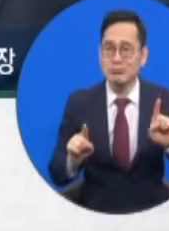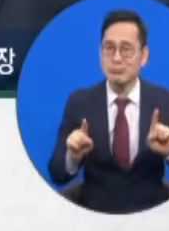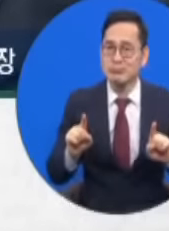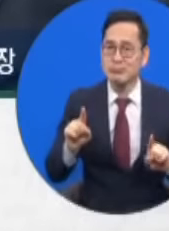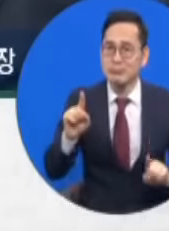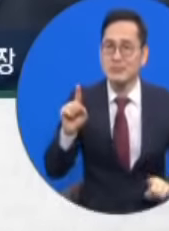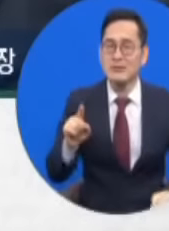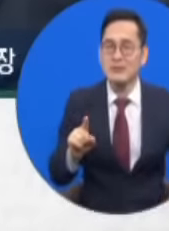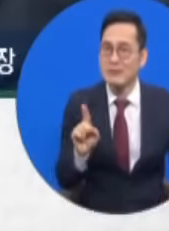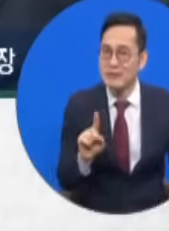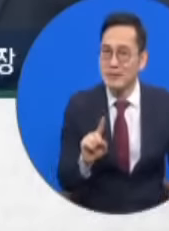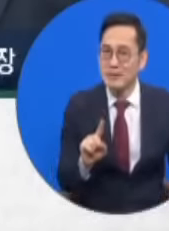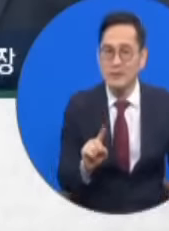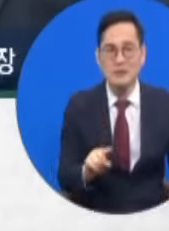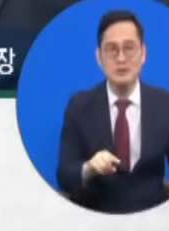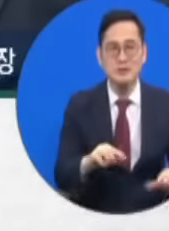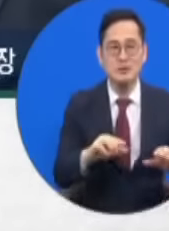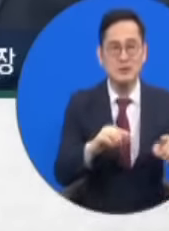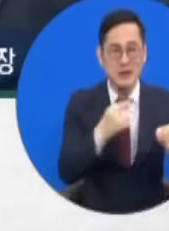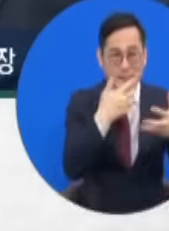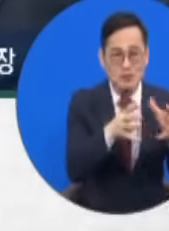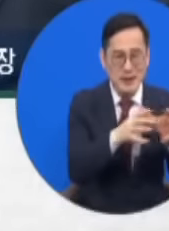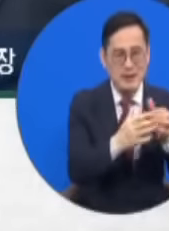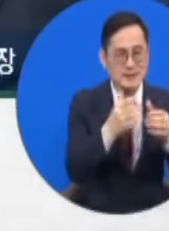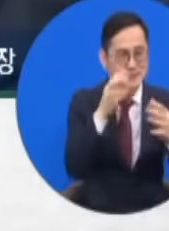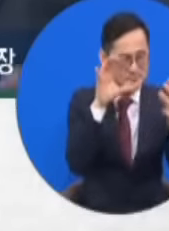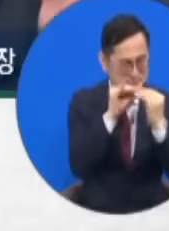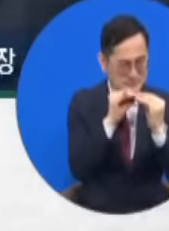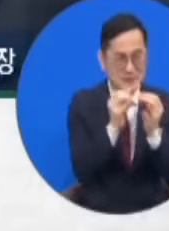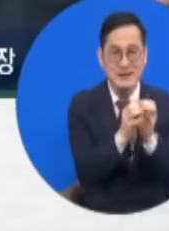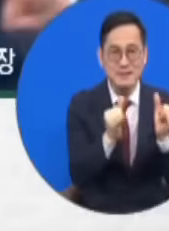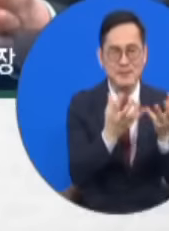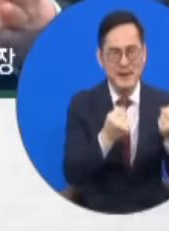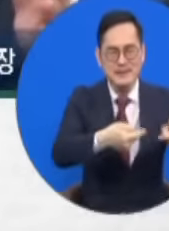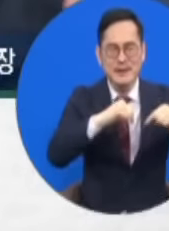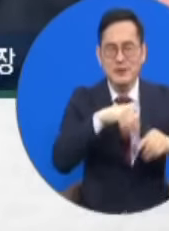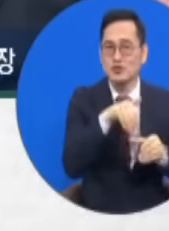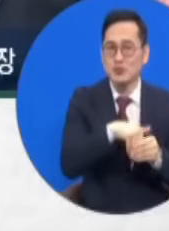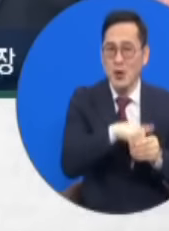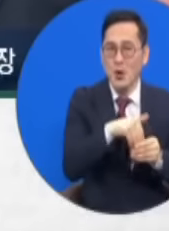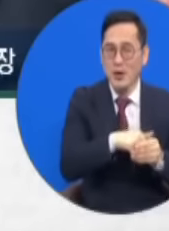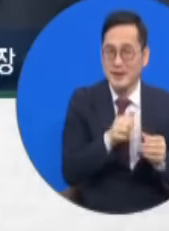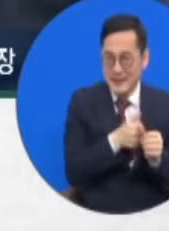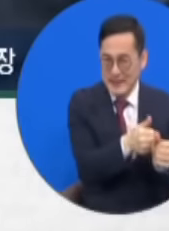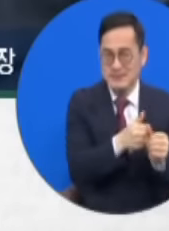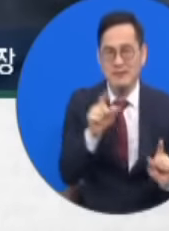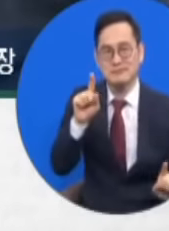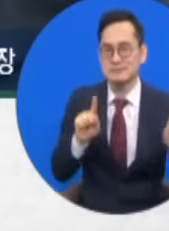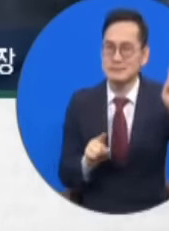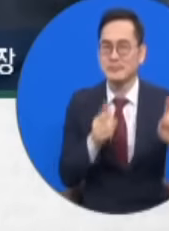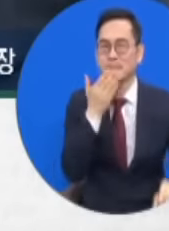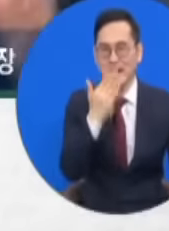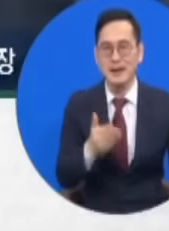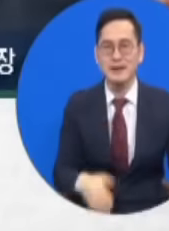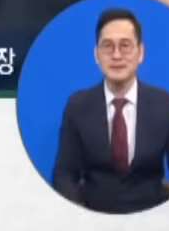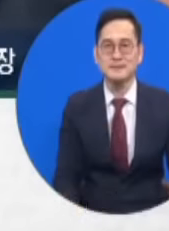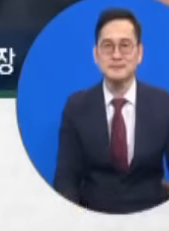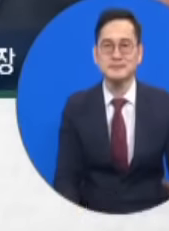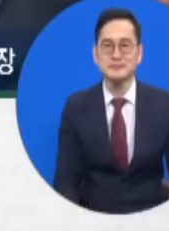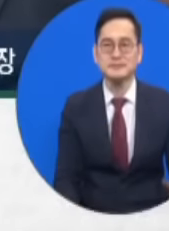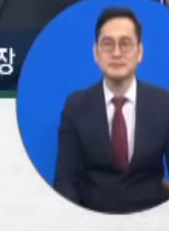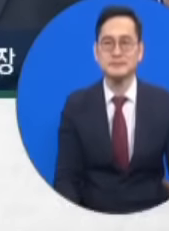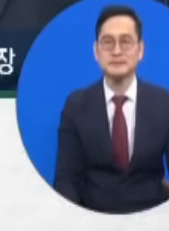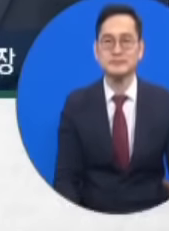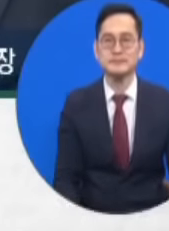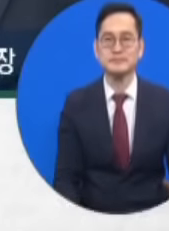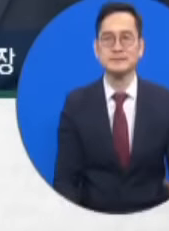여기에 우리 지지층이 얼마나 나가느냐에 따라서 단독 과반수가 되느냐 안 되느냐가 결정된다. 그래서 적극적으로 지금